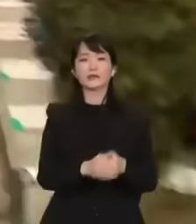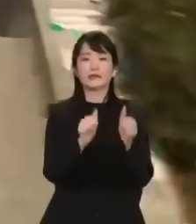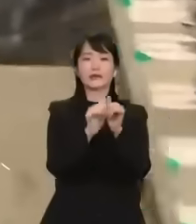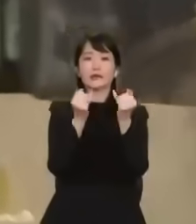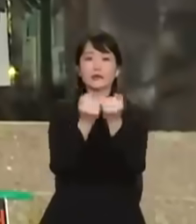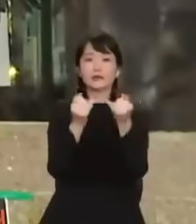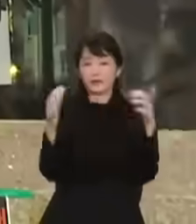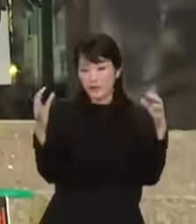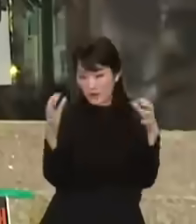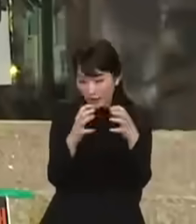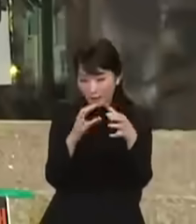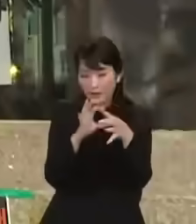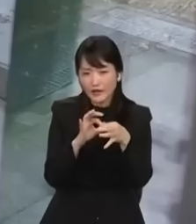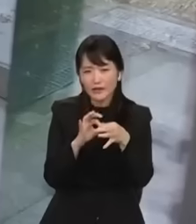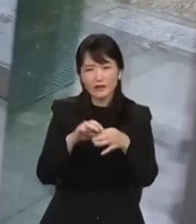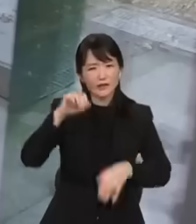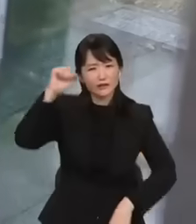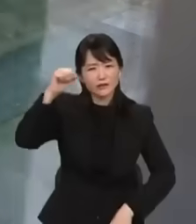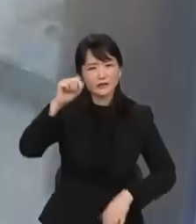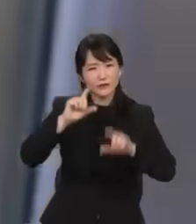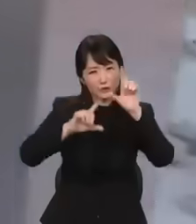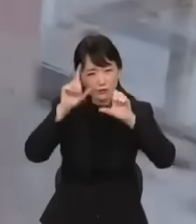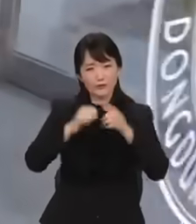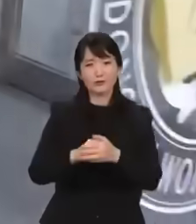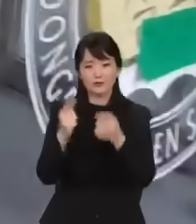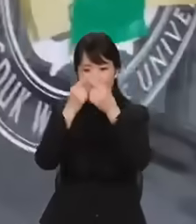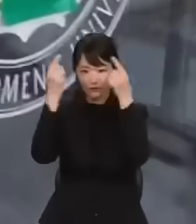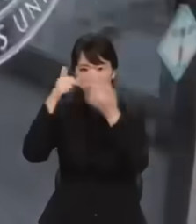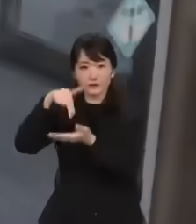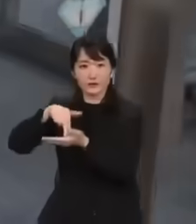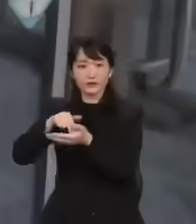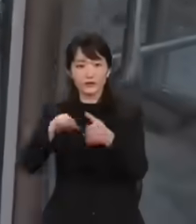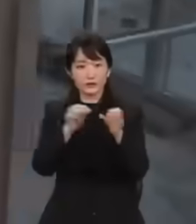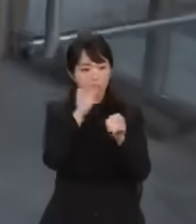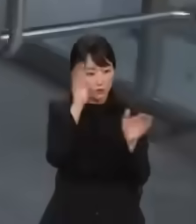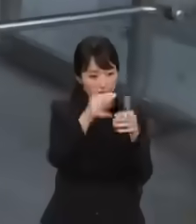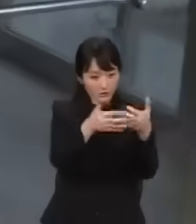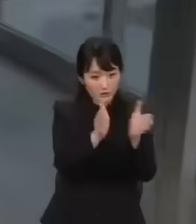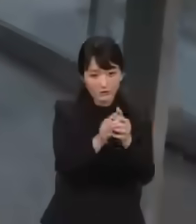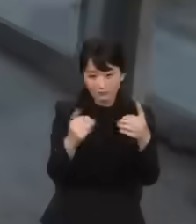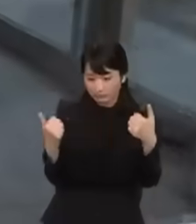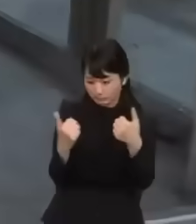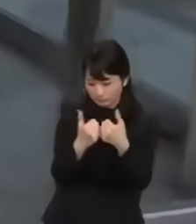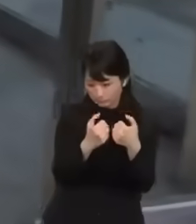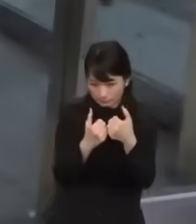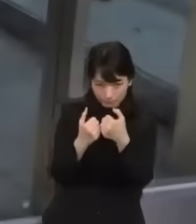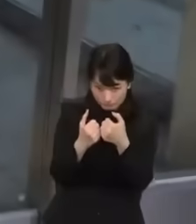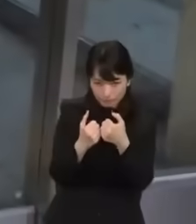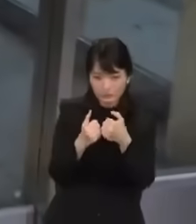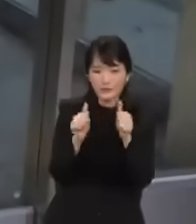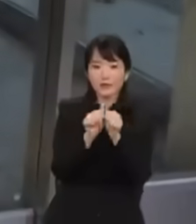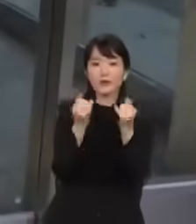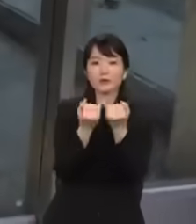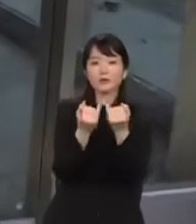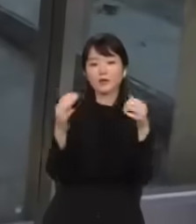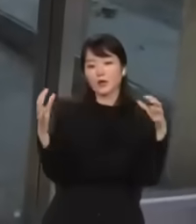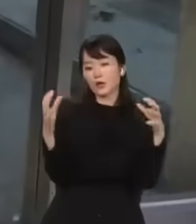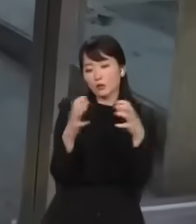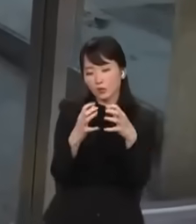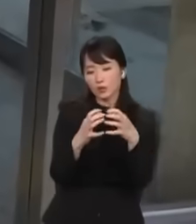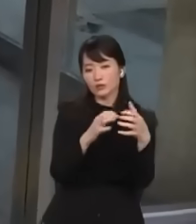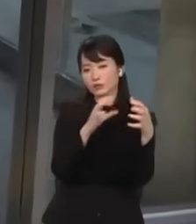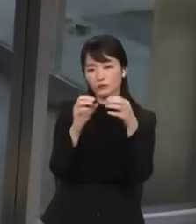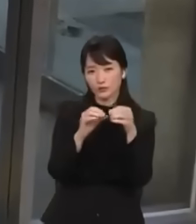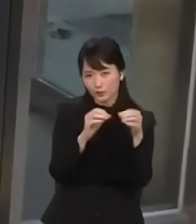시위의 흔적들입니다. 학교 측은 총학생회와 합의를 통해서 남녀공학 전환 논의를 잠정 중단하기로